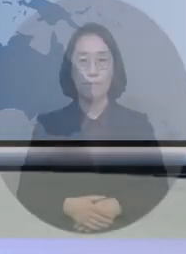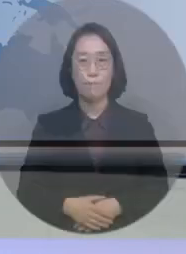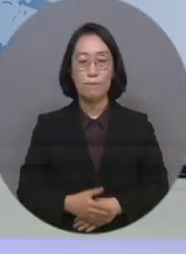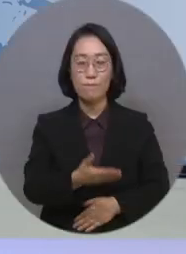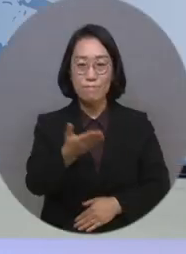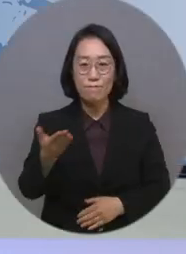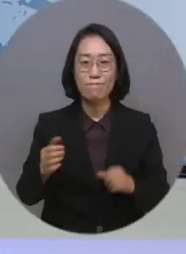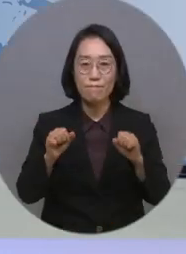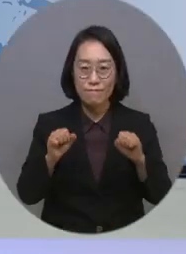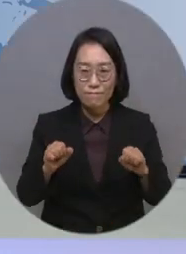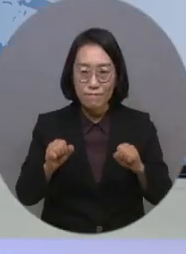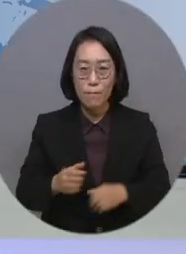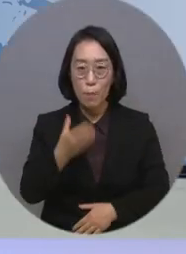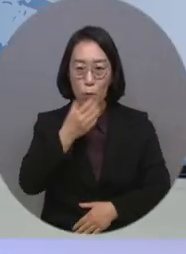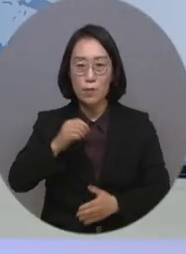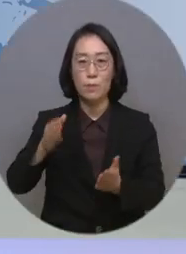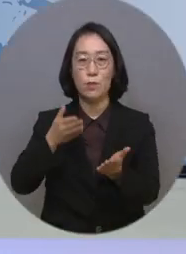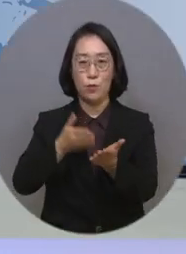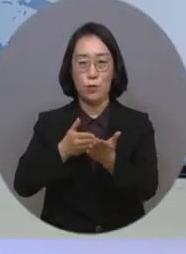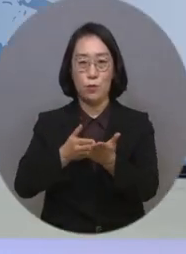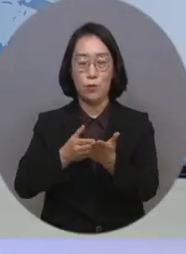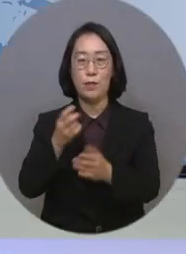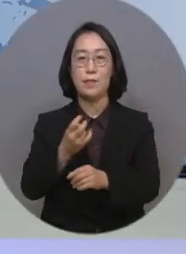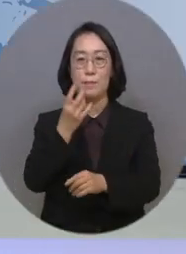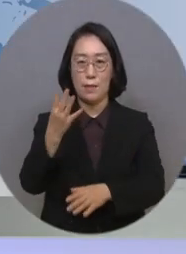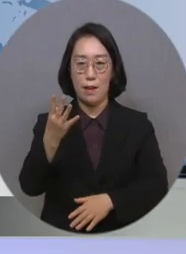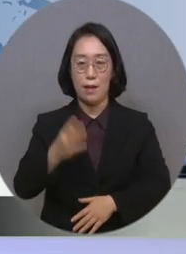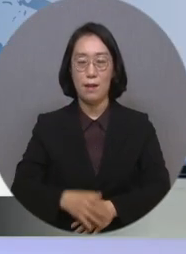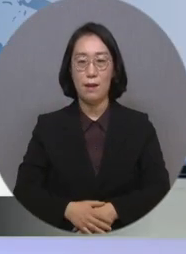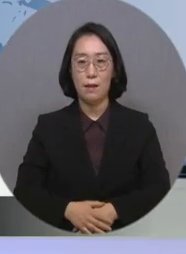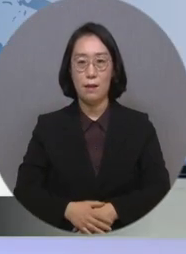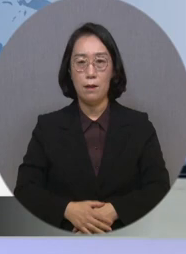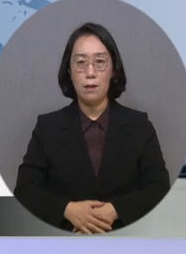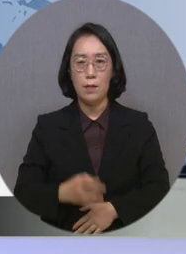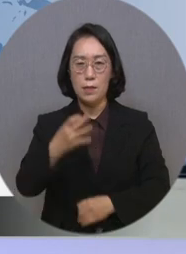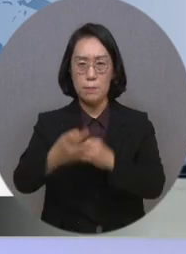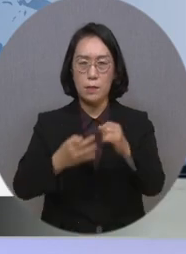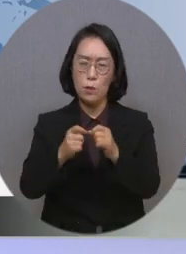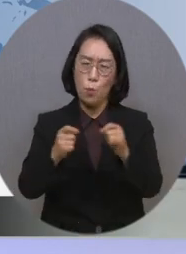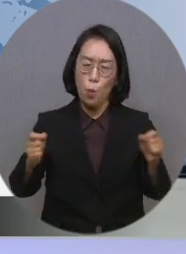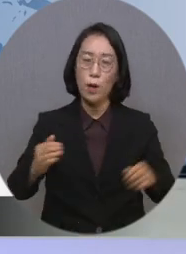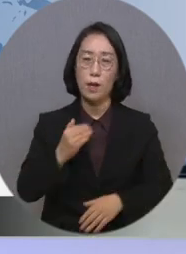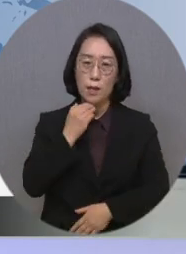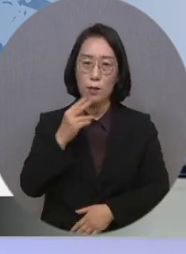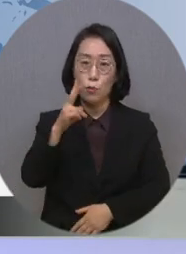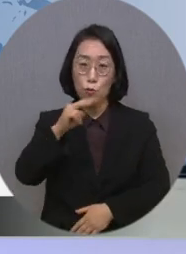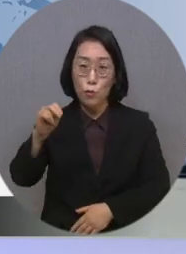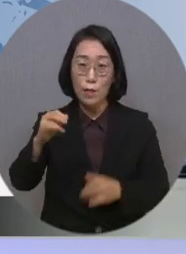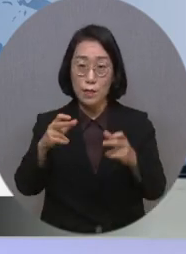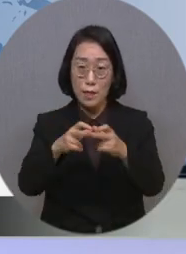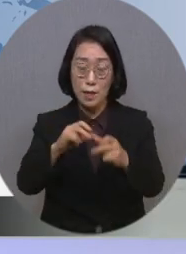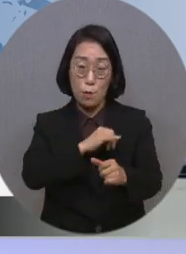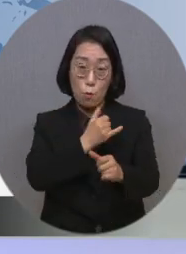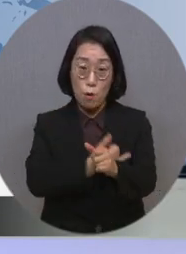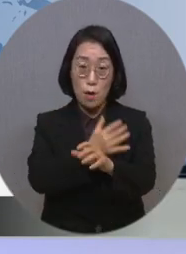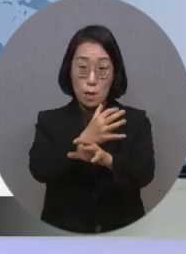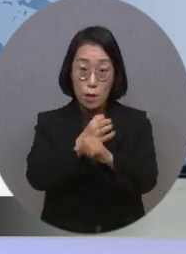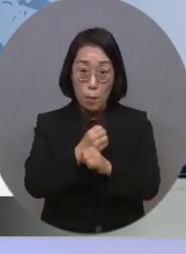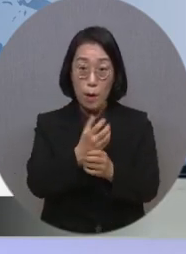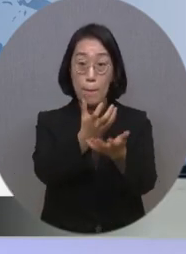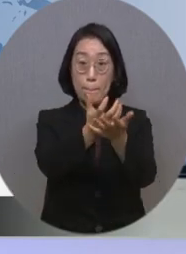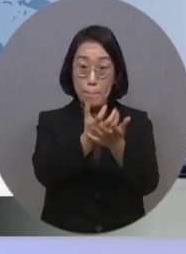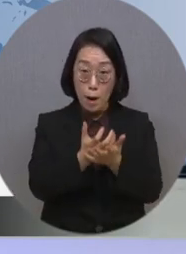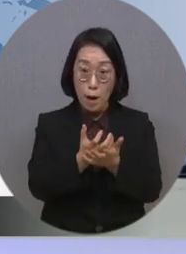시청자 여러분 안녕하십니까? 복지TV 뉴스 24입니다. 14년의 기다림 끝에 UN 장애인 권리협약 선택